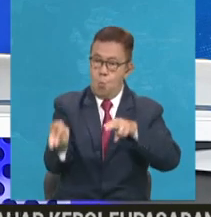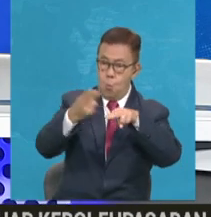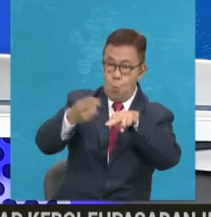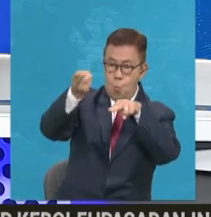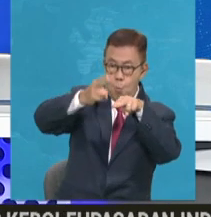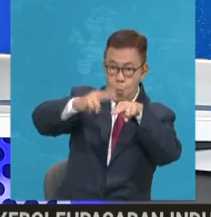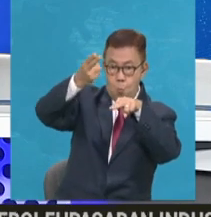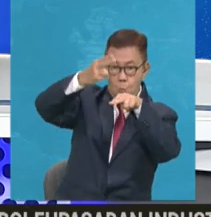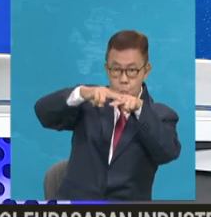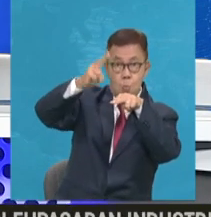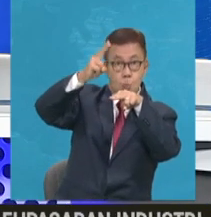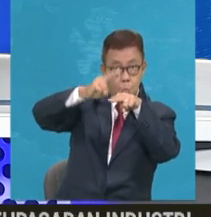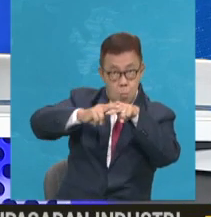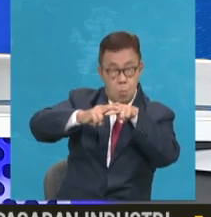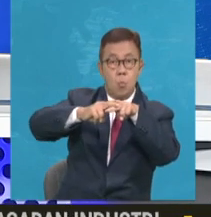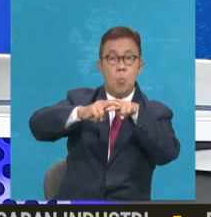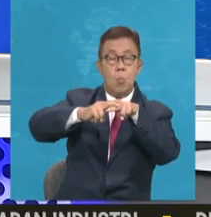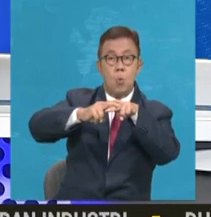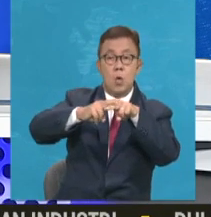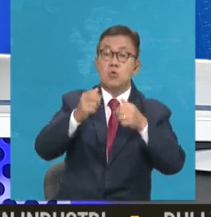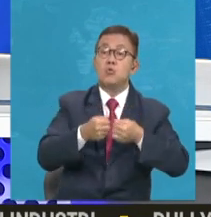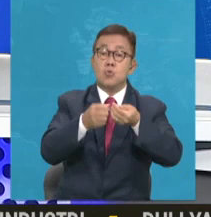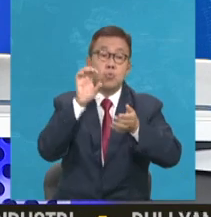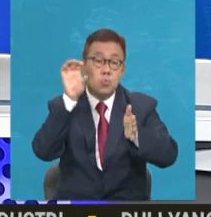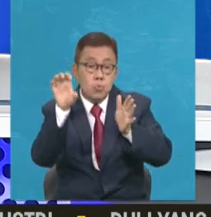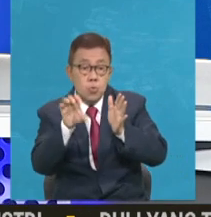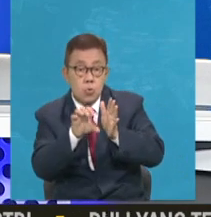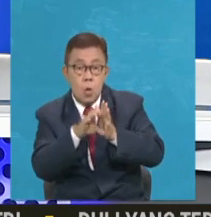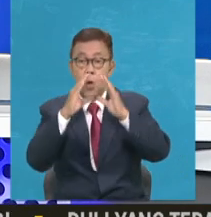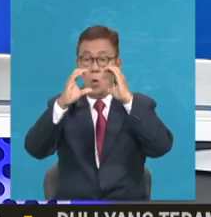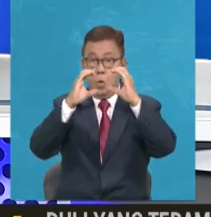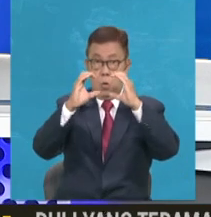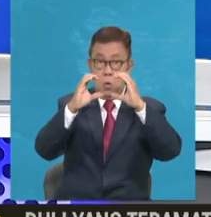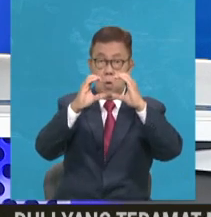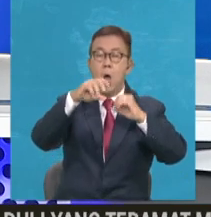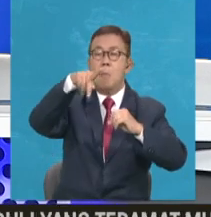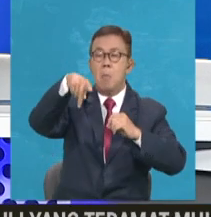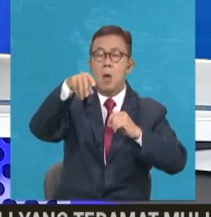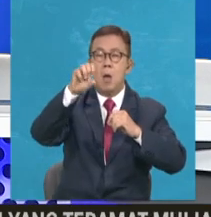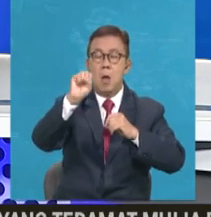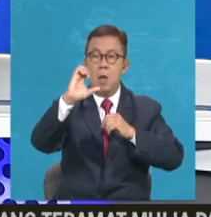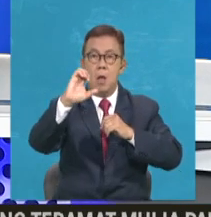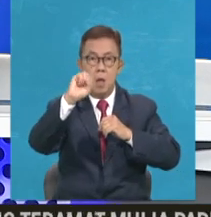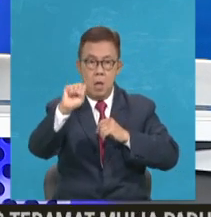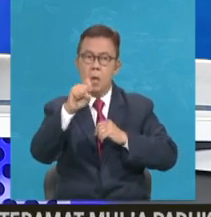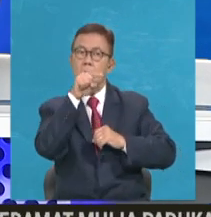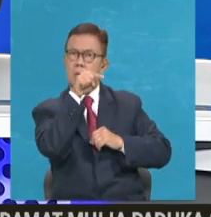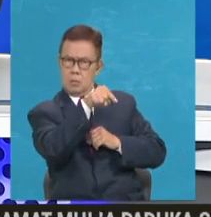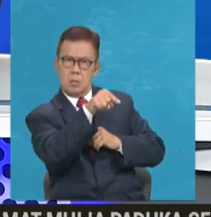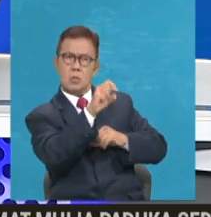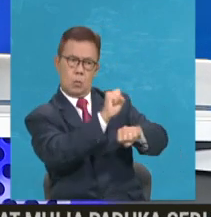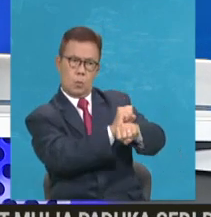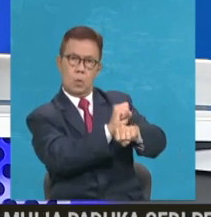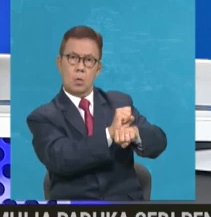dengan kelancaran Bro hams and Huntsman picture and communication system PSCS sebagai salah satu